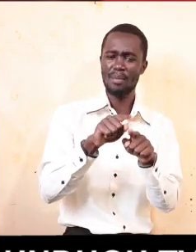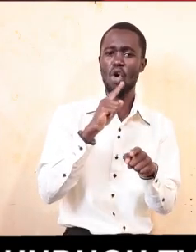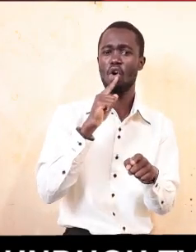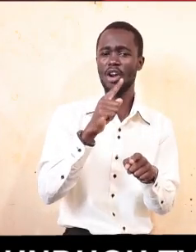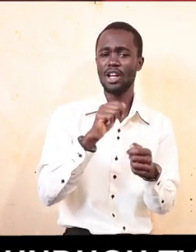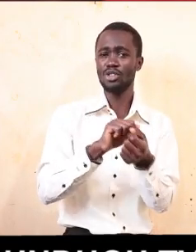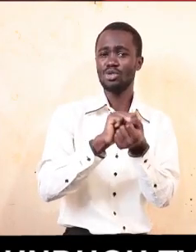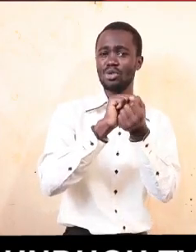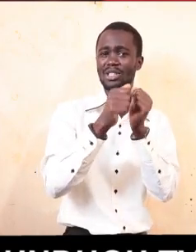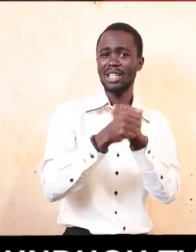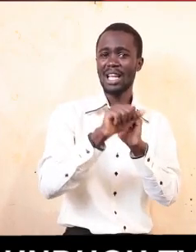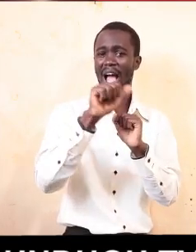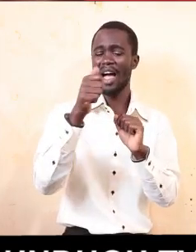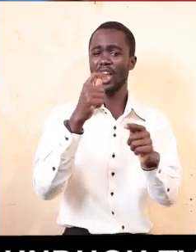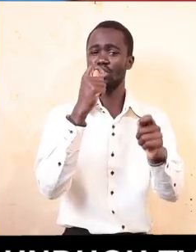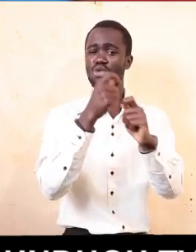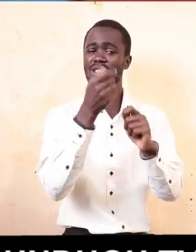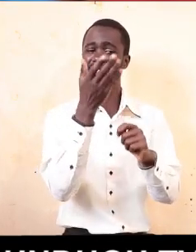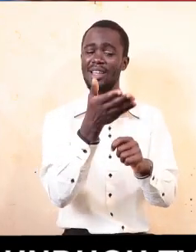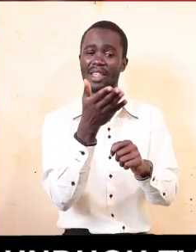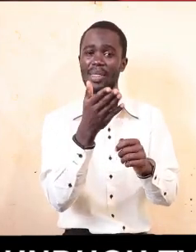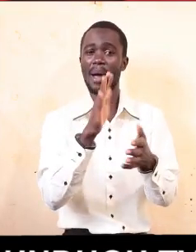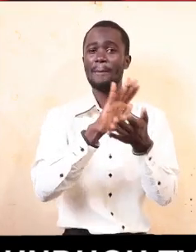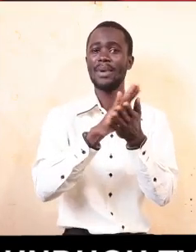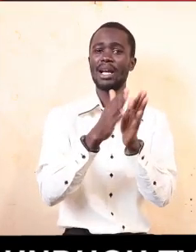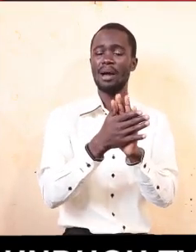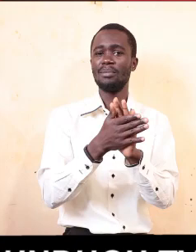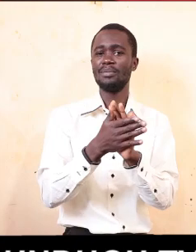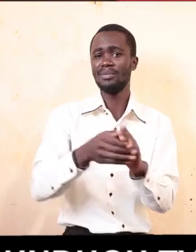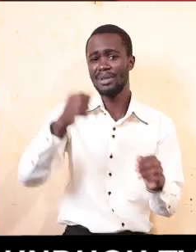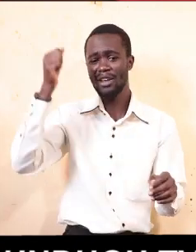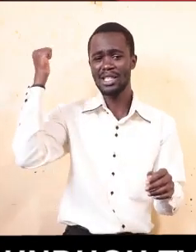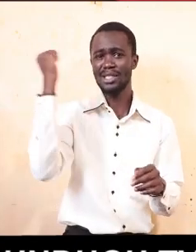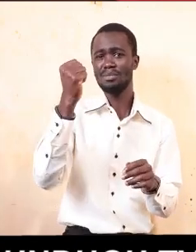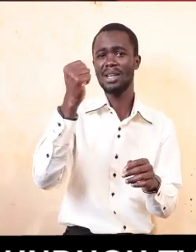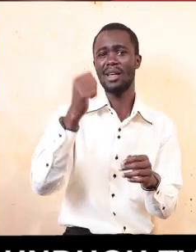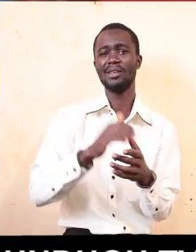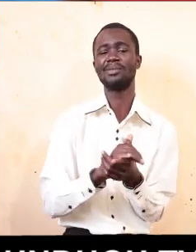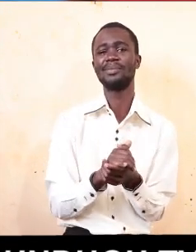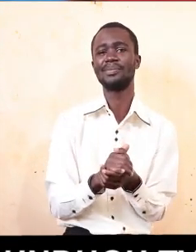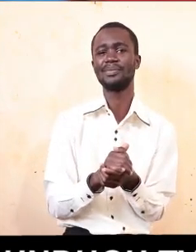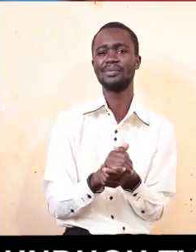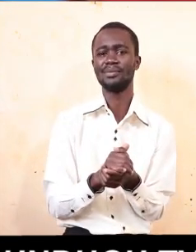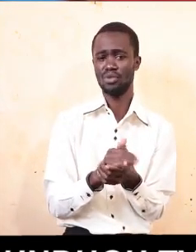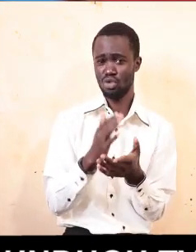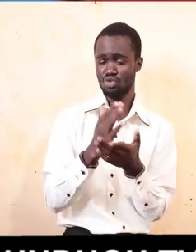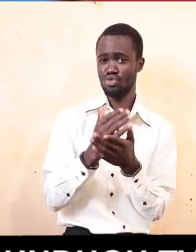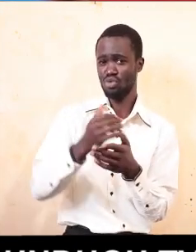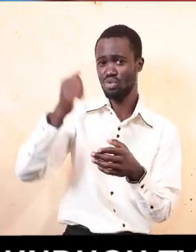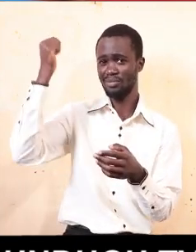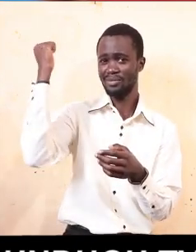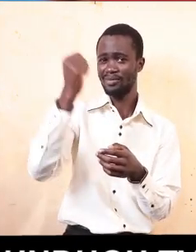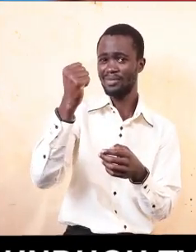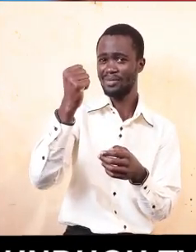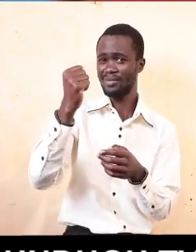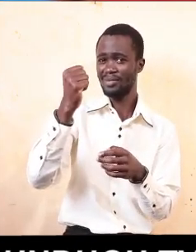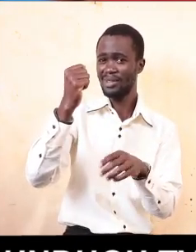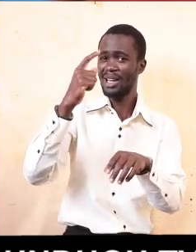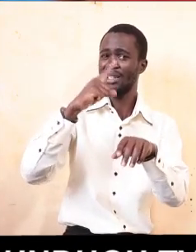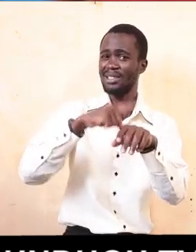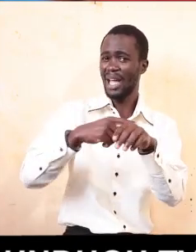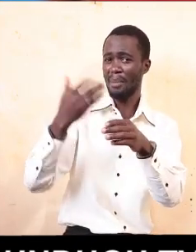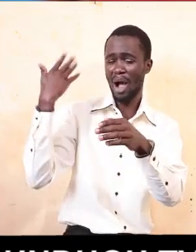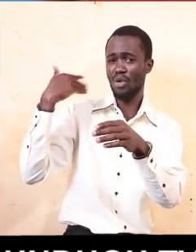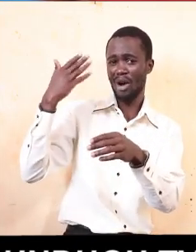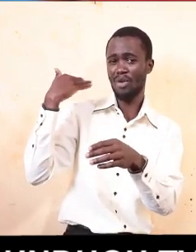miundo yao nayo muitengeneze iweze kuwa mikuki. Mikuki ndio ilikuwa silaha